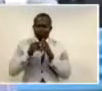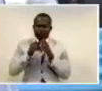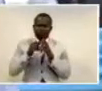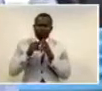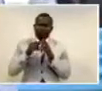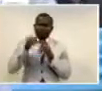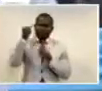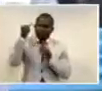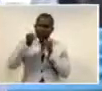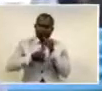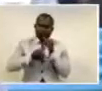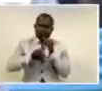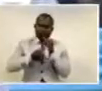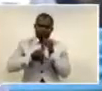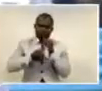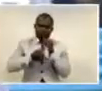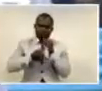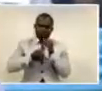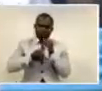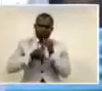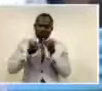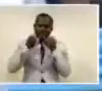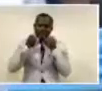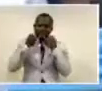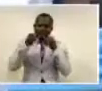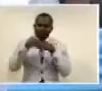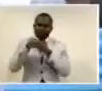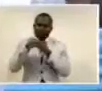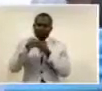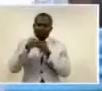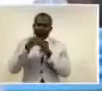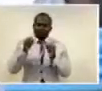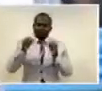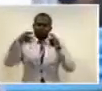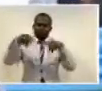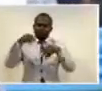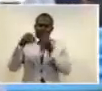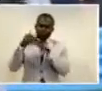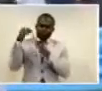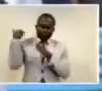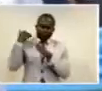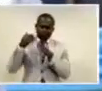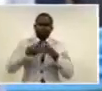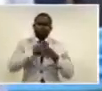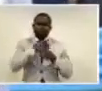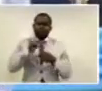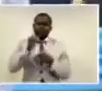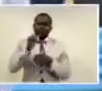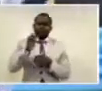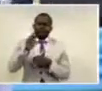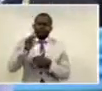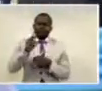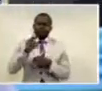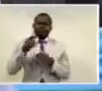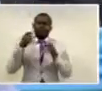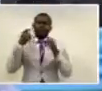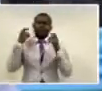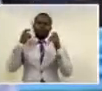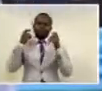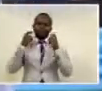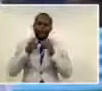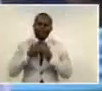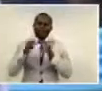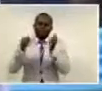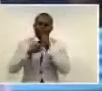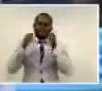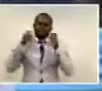aho warangirije ni hehe icyo kibazo nakigejeje no ku badepite bari badusuye i Murunda na meya hari na vice meya ushinzwe